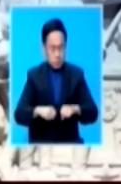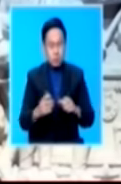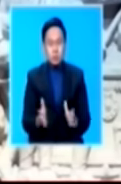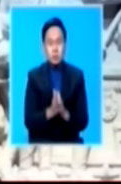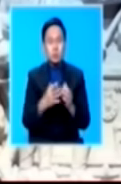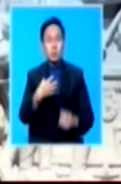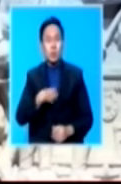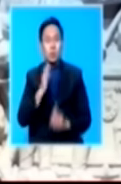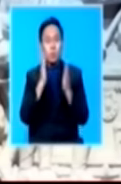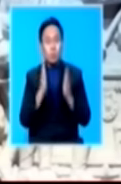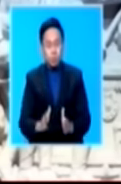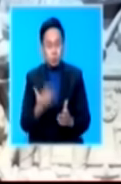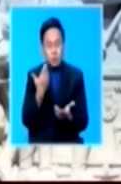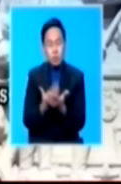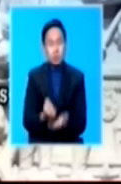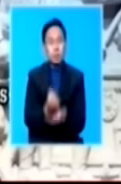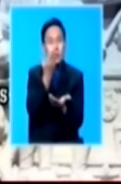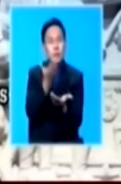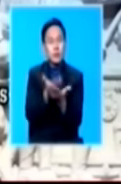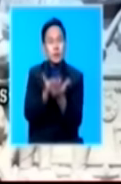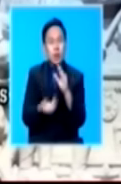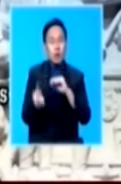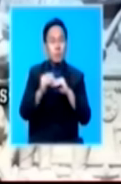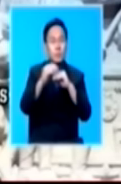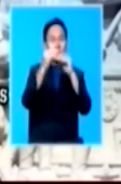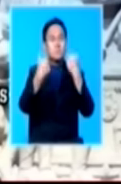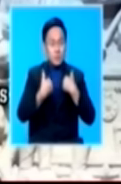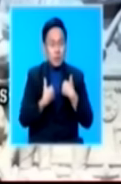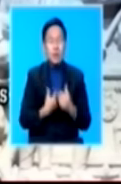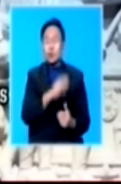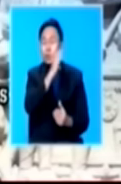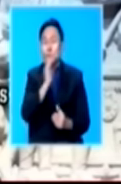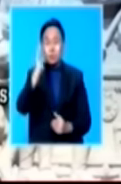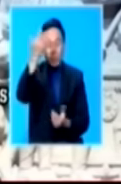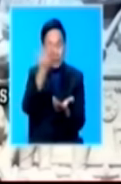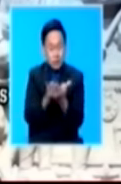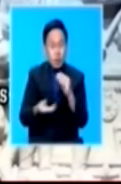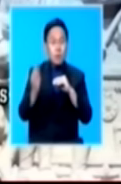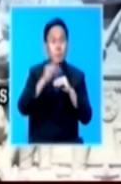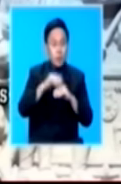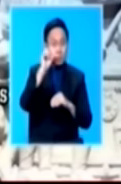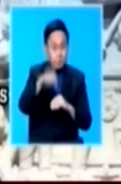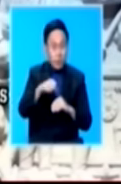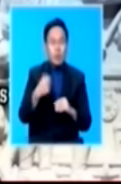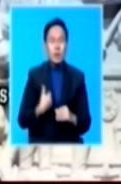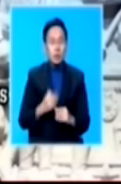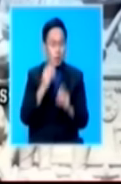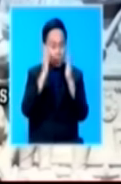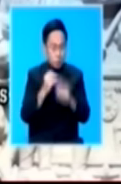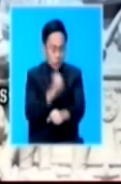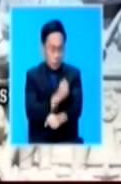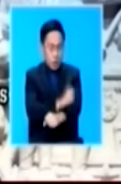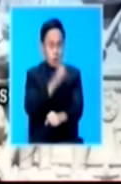รามีรายได้ดีขึ้นนะครับในส่วนของแรงงานต่างๆนี้มันก็ควรจะมีรายได้สูงขึ้นแต่การที่จะปรับรายได้สูงขึ้